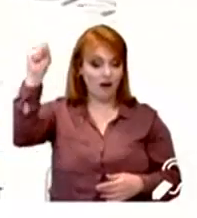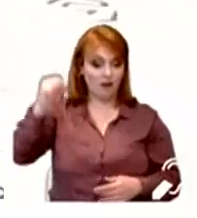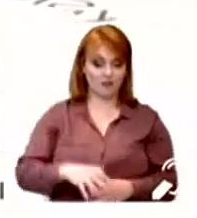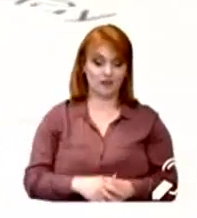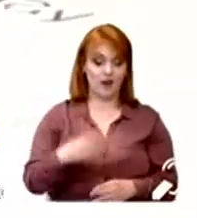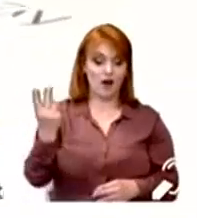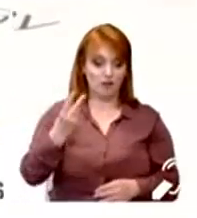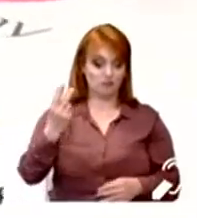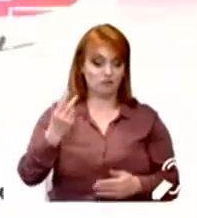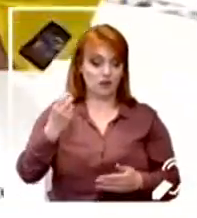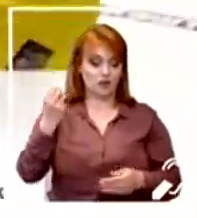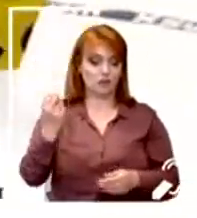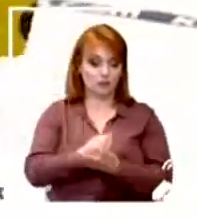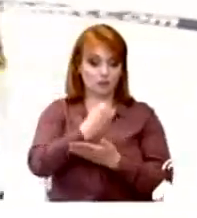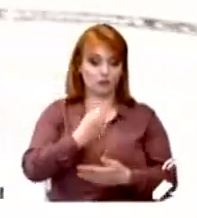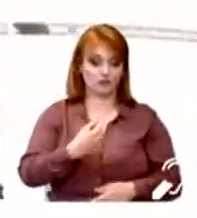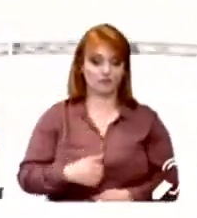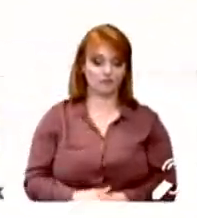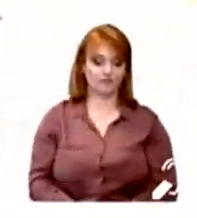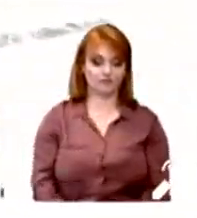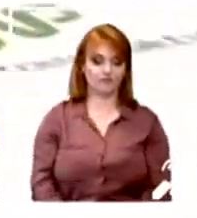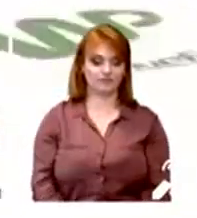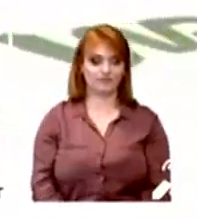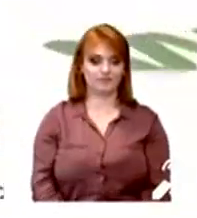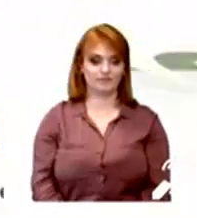ambele obținute prin knockout.